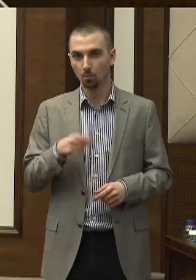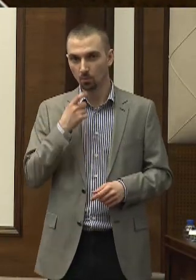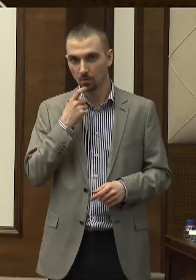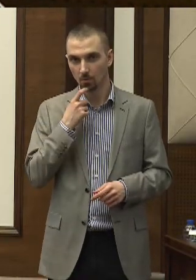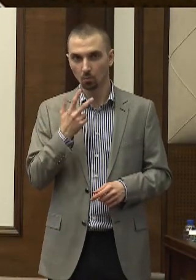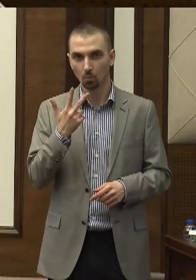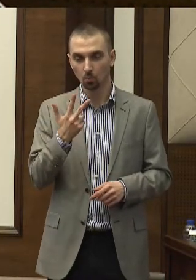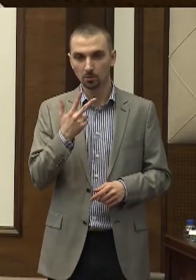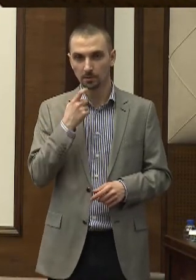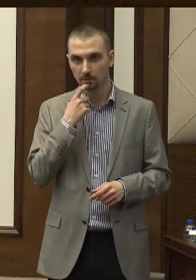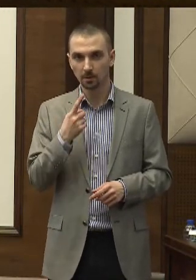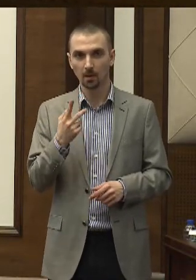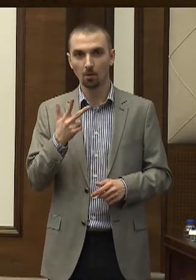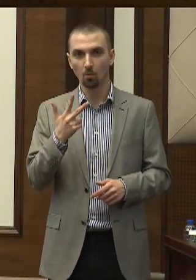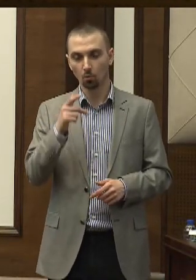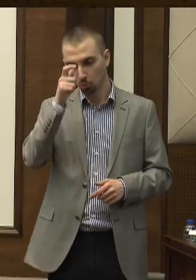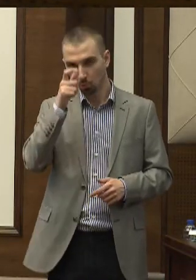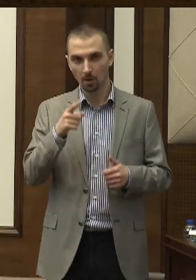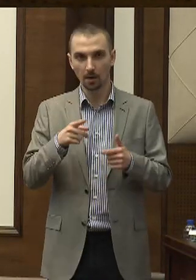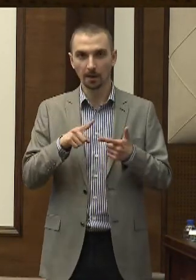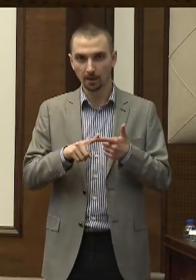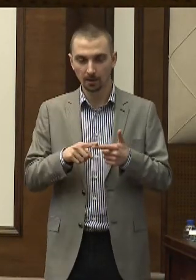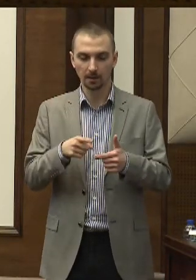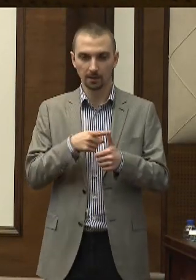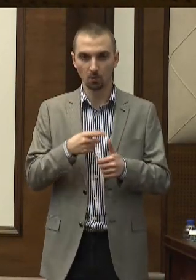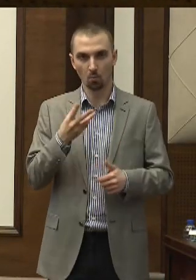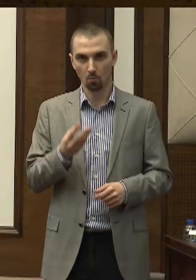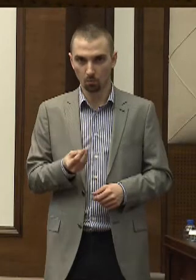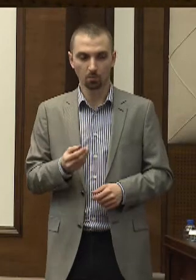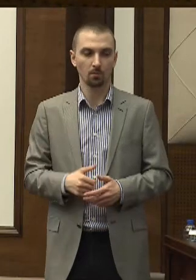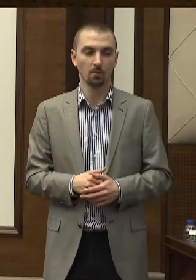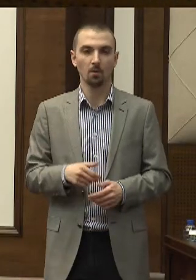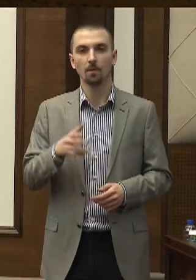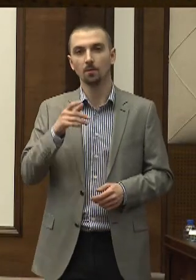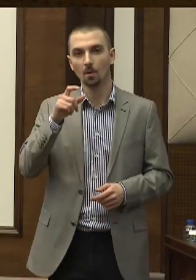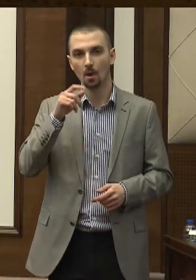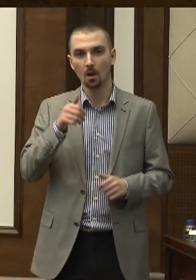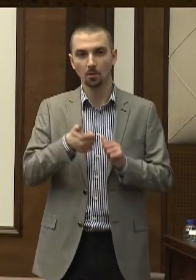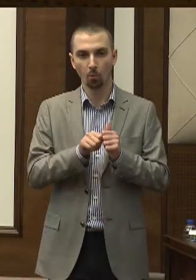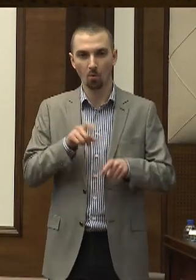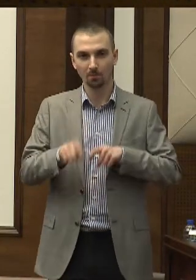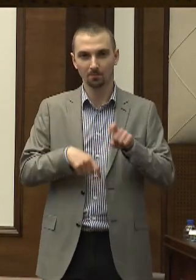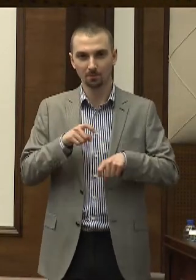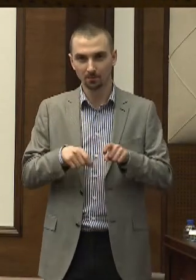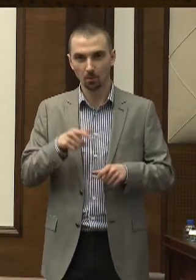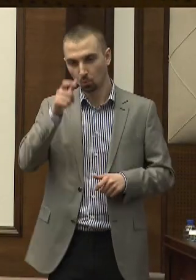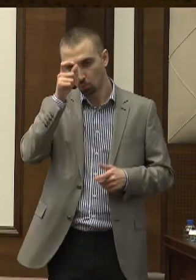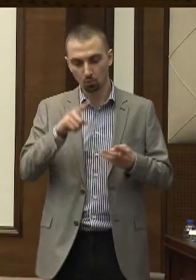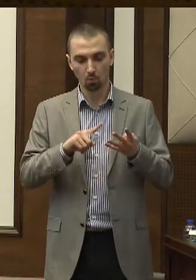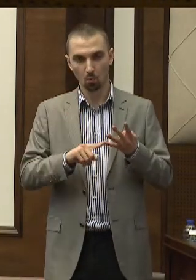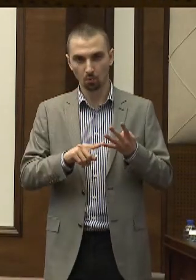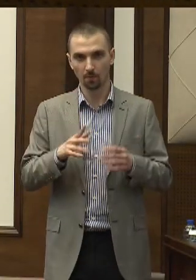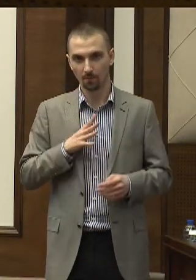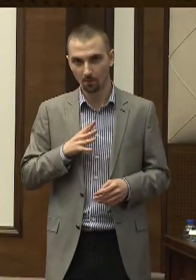zarfında 3 kez Türkiye ikinciliği, 1 kez Türkiye üçüncülüğü oldu. Atletizm dalında da 60 metrede Türkiye dördüncülüğü,